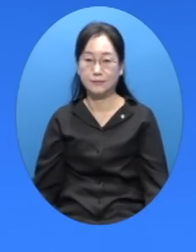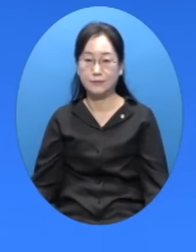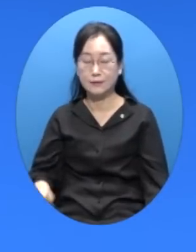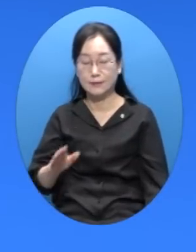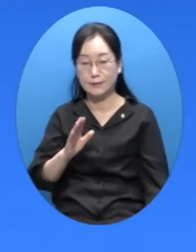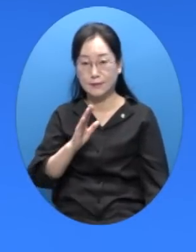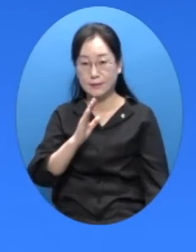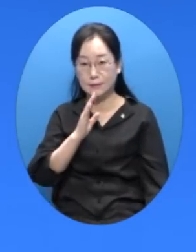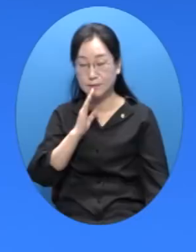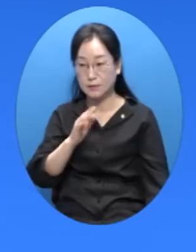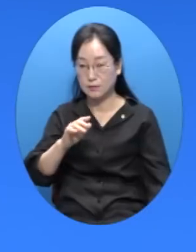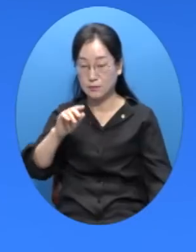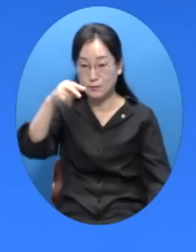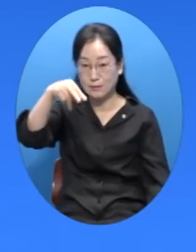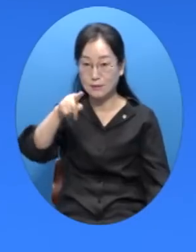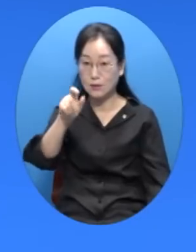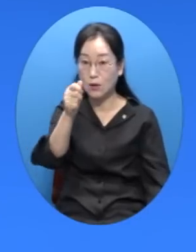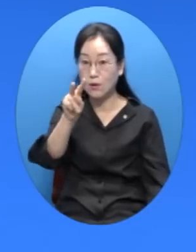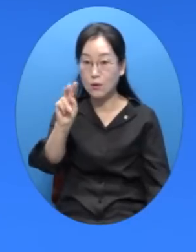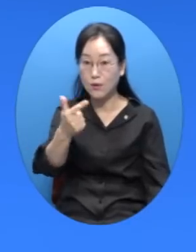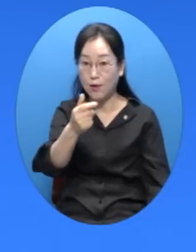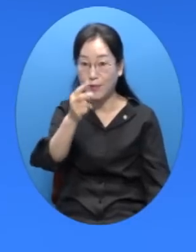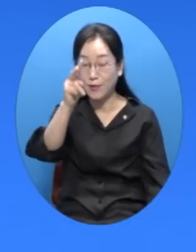서현역에서 칼을 휘두른 청년은